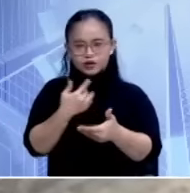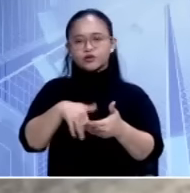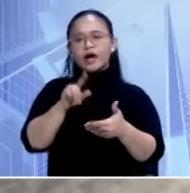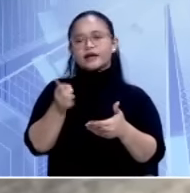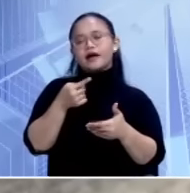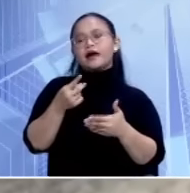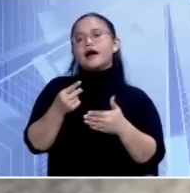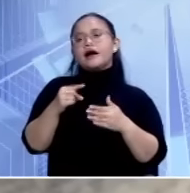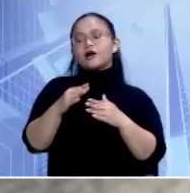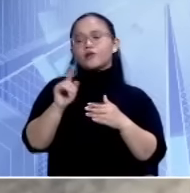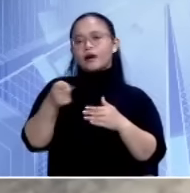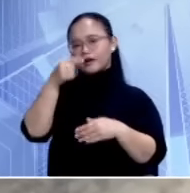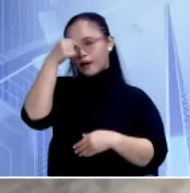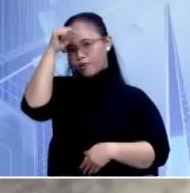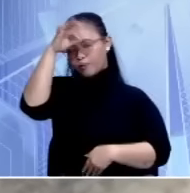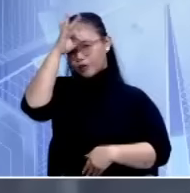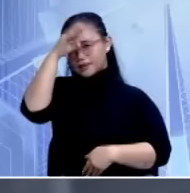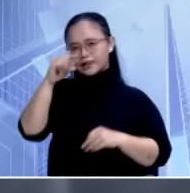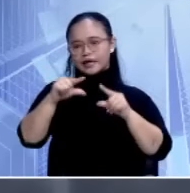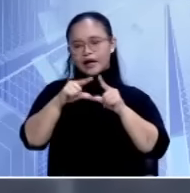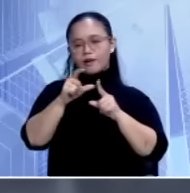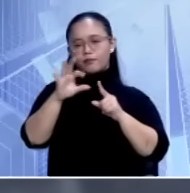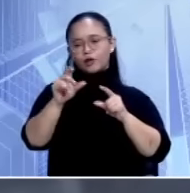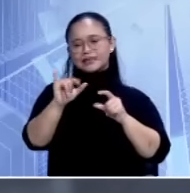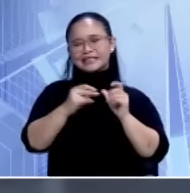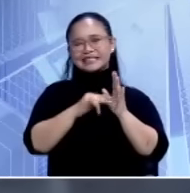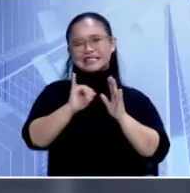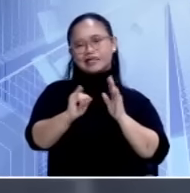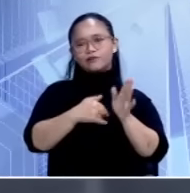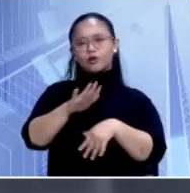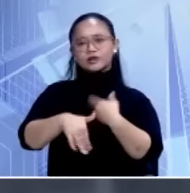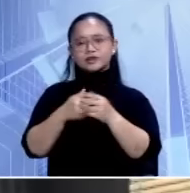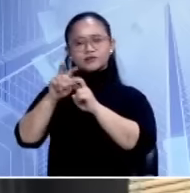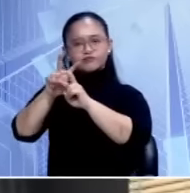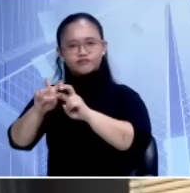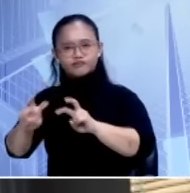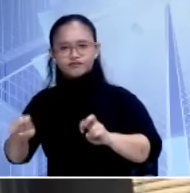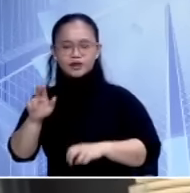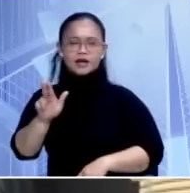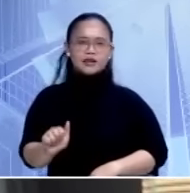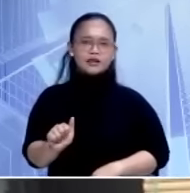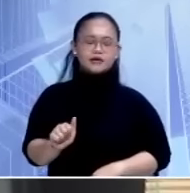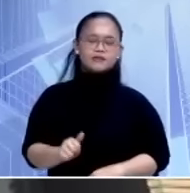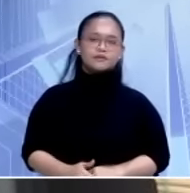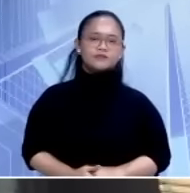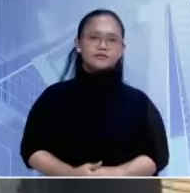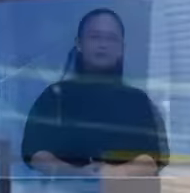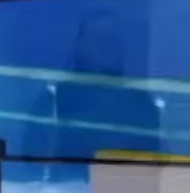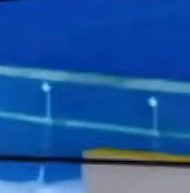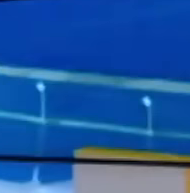guna menjalani proses hukum lebih lanjut. Dari Makassar, Sulawesi Selatan, Julius Fin, iNews melaporkan.